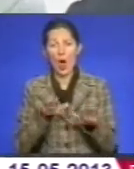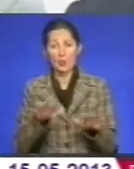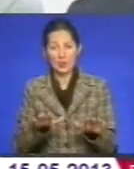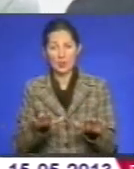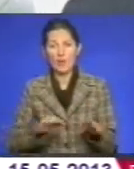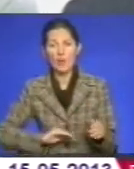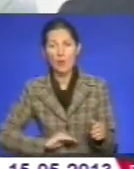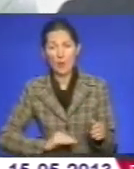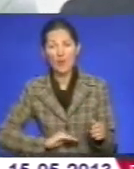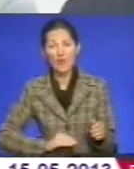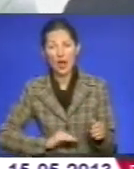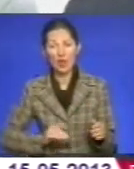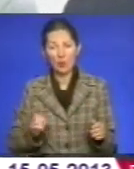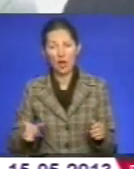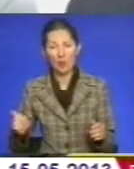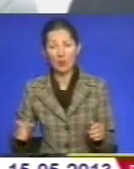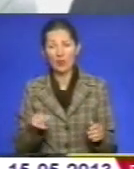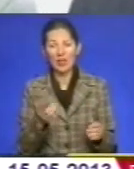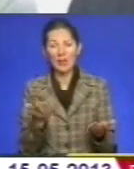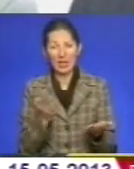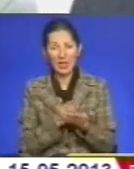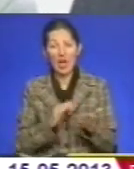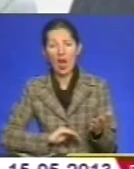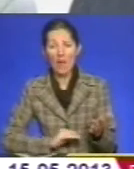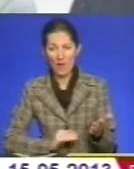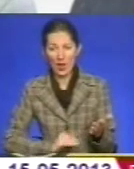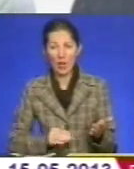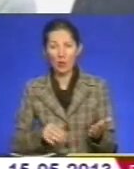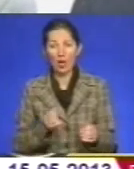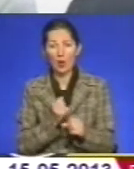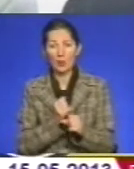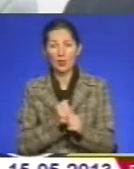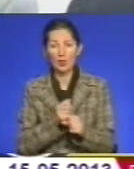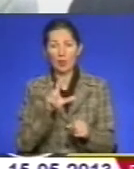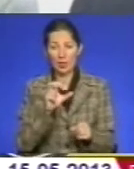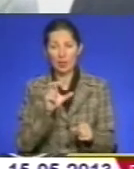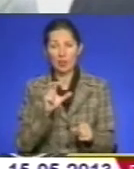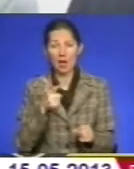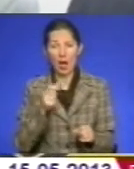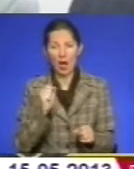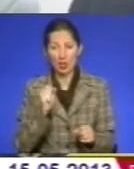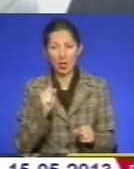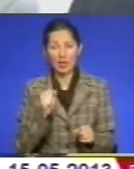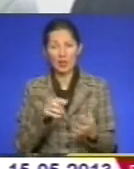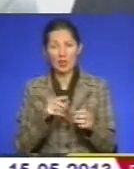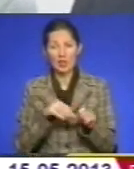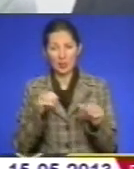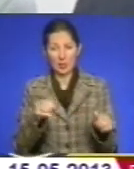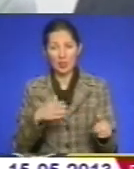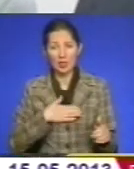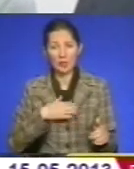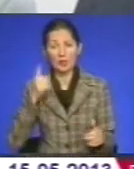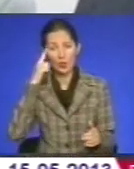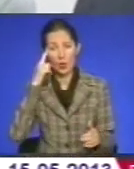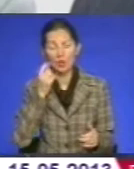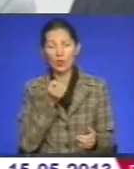де є фермер і десь обробляє 300 до 1000 гектарів землі, це, на мій погляд, це